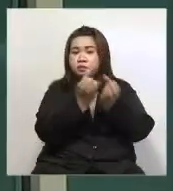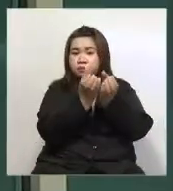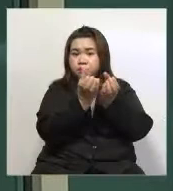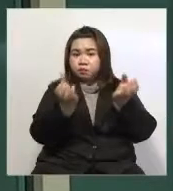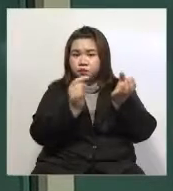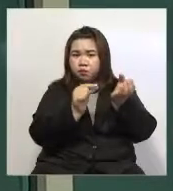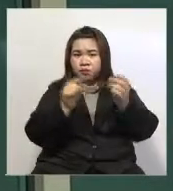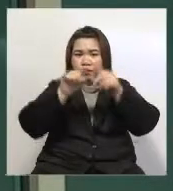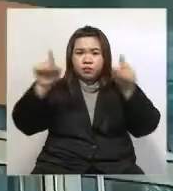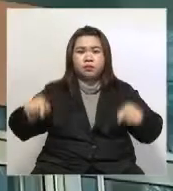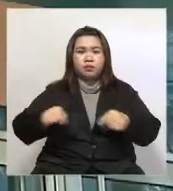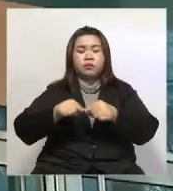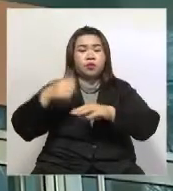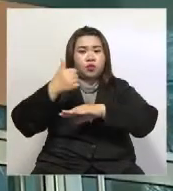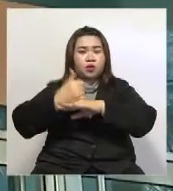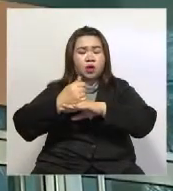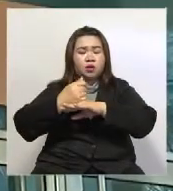ของคำสั่งหัวหน้าคสช.ที่